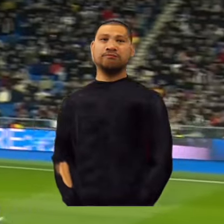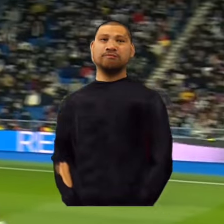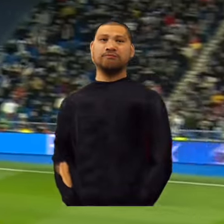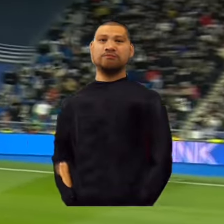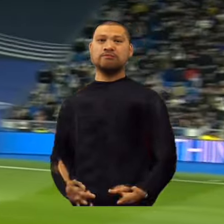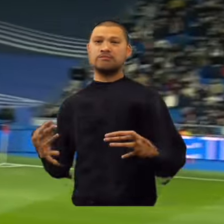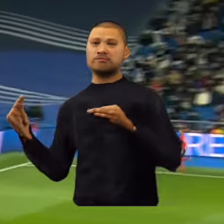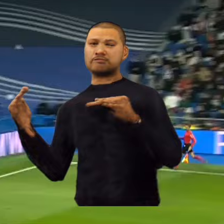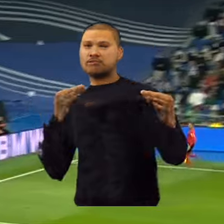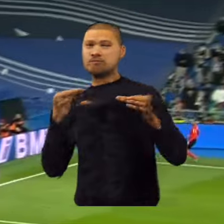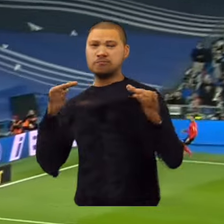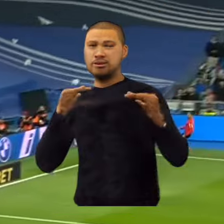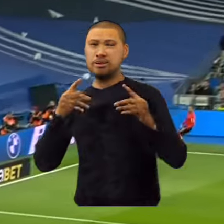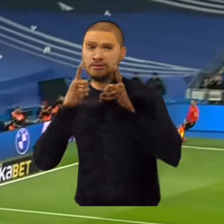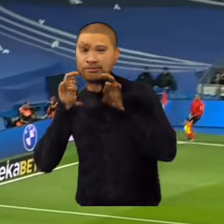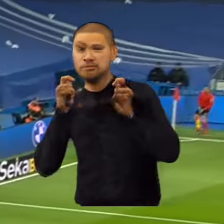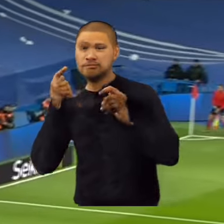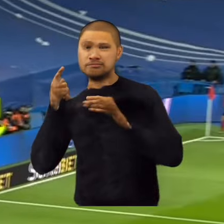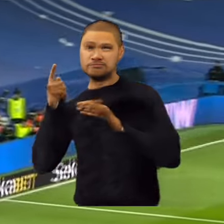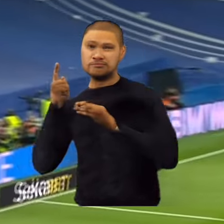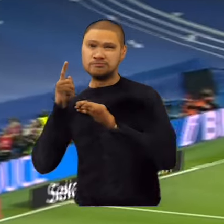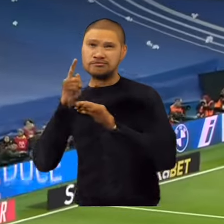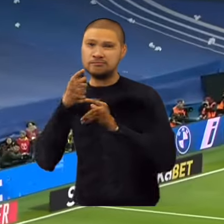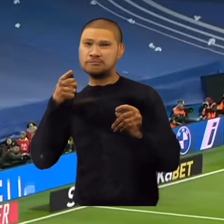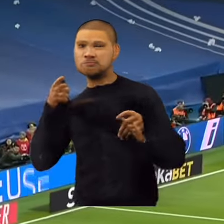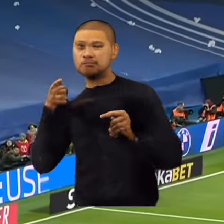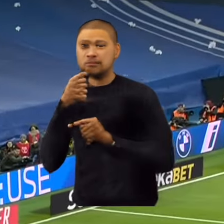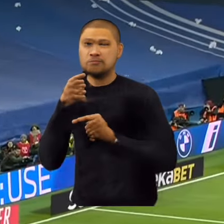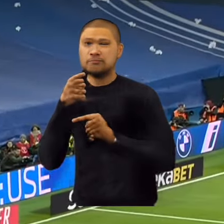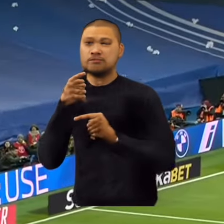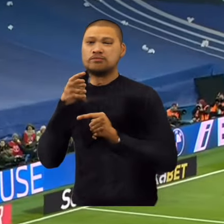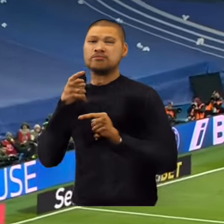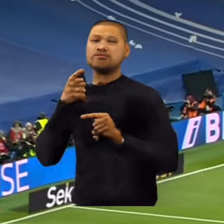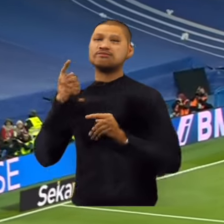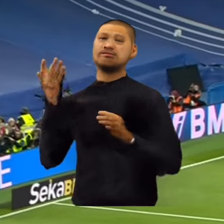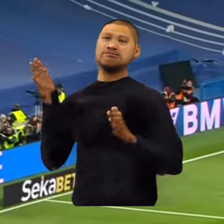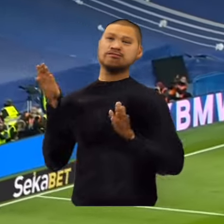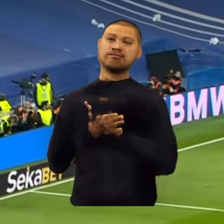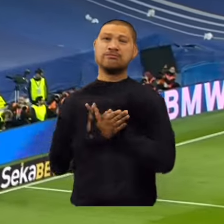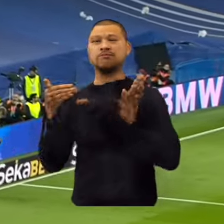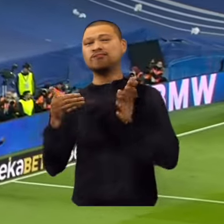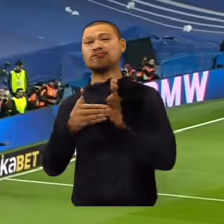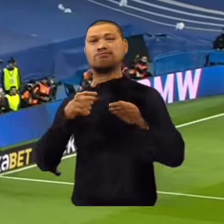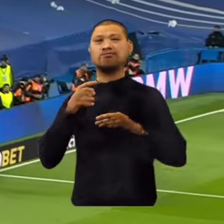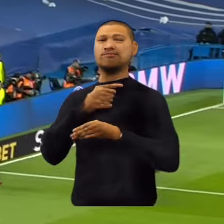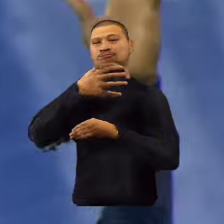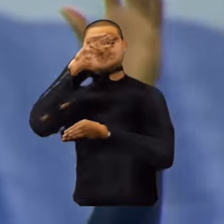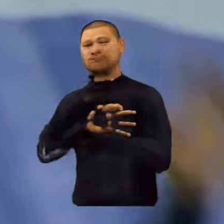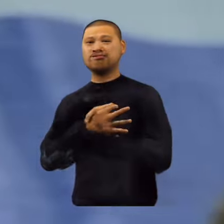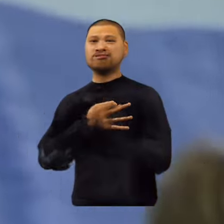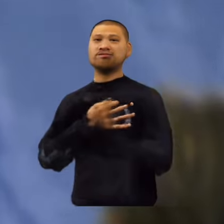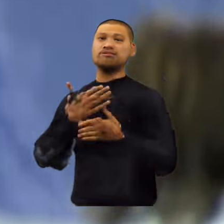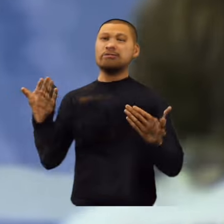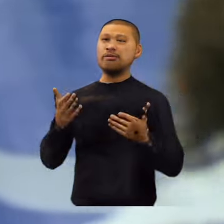Une des rares offensives du Barça en deuxième période. Kessié, il est tout seul, Kessié. Il l'enlève. Il enlève le deuxième but.